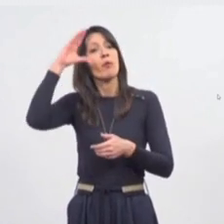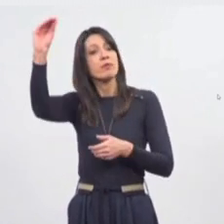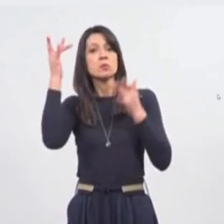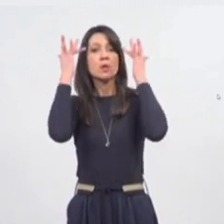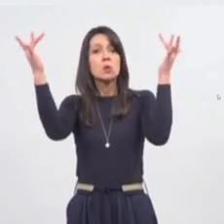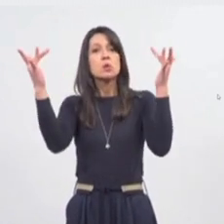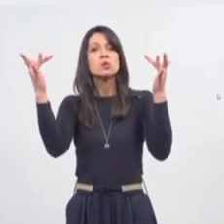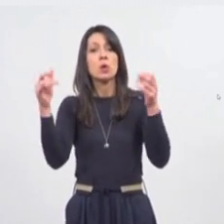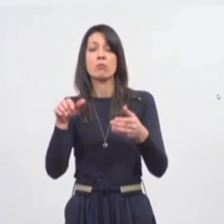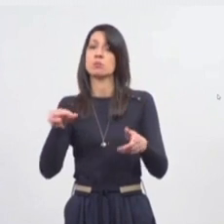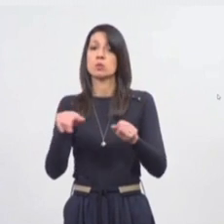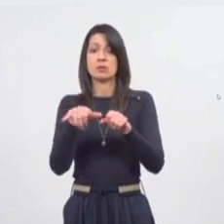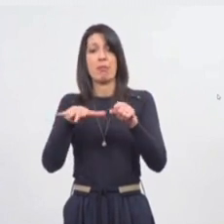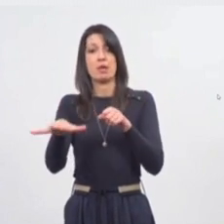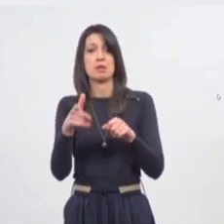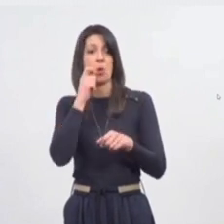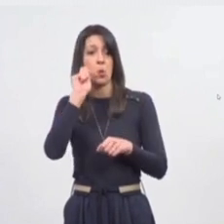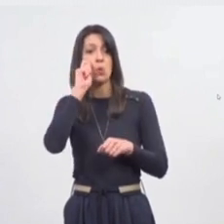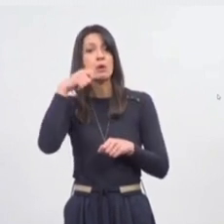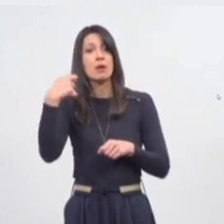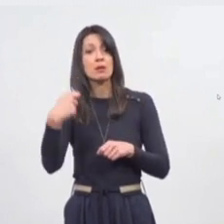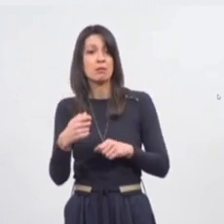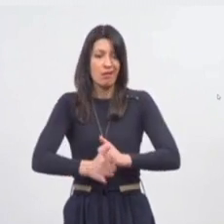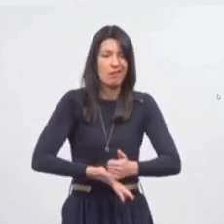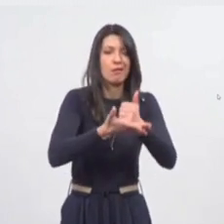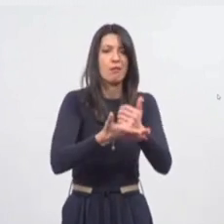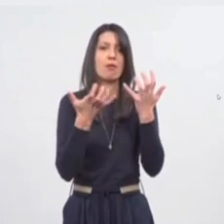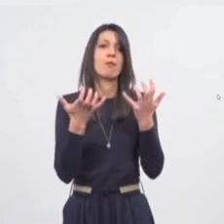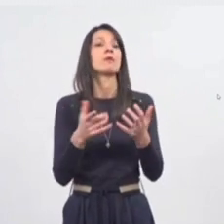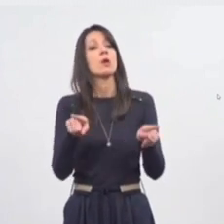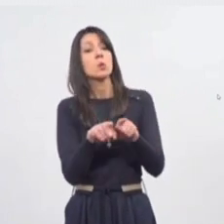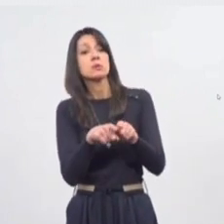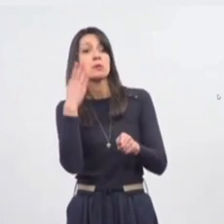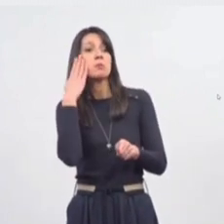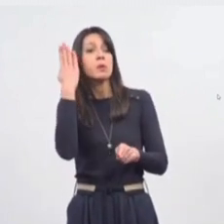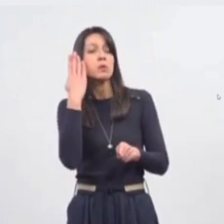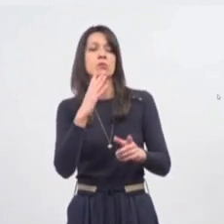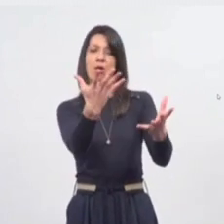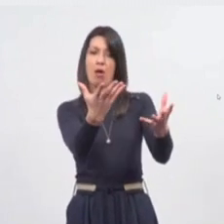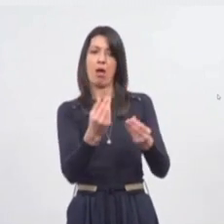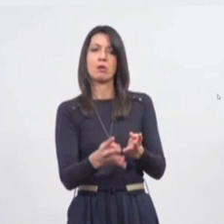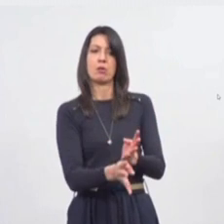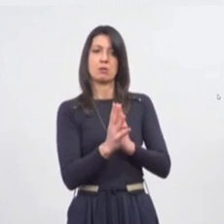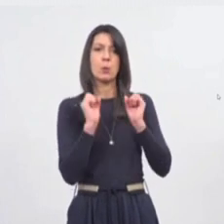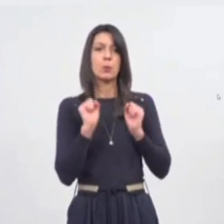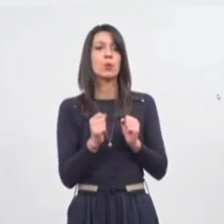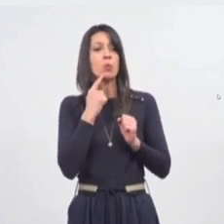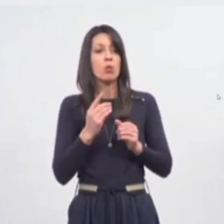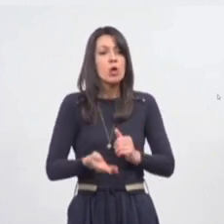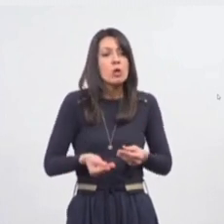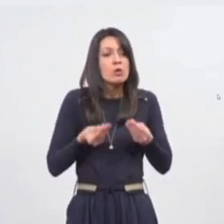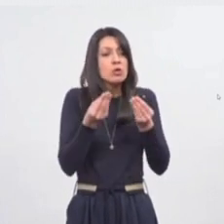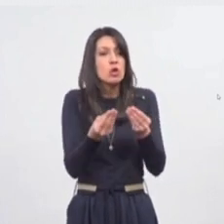médias ukrainiens et de les accueillir afin de leur permettre de poursuivre leur activité et de préserver ainsi